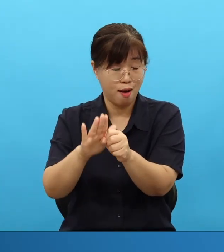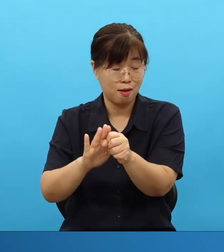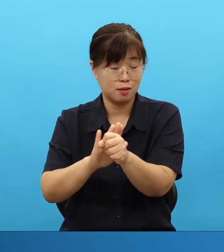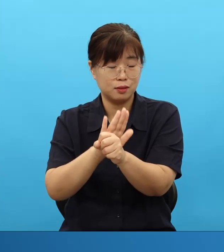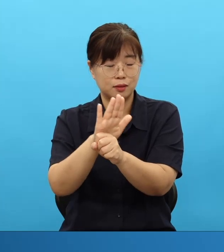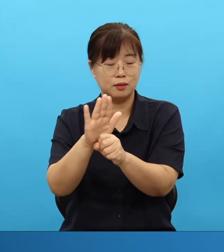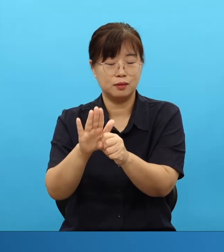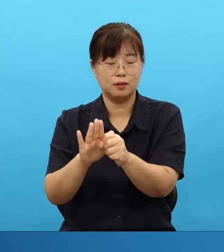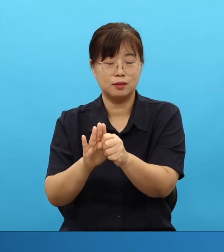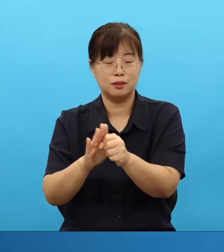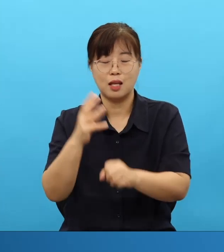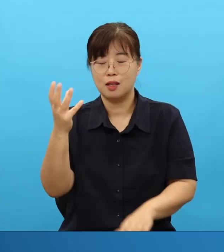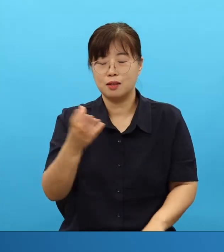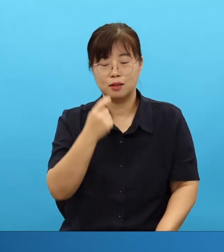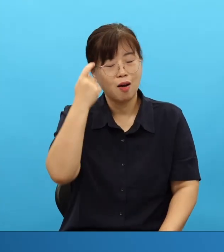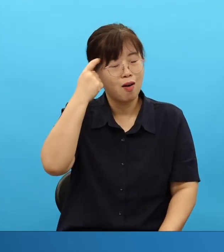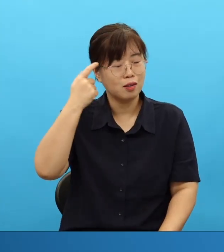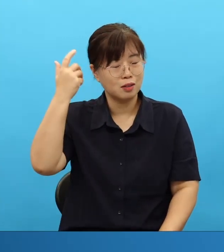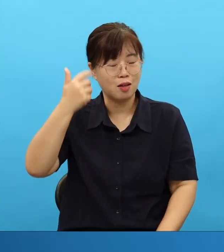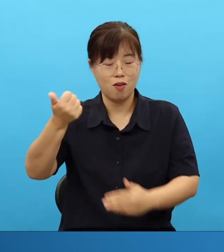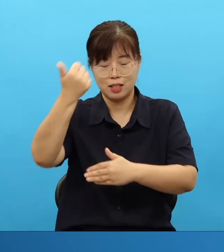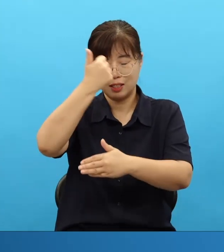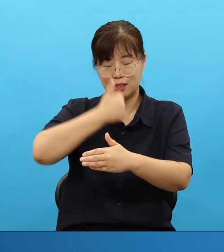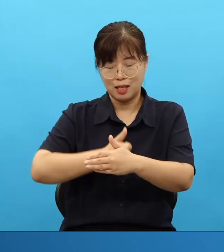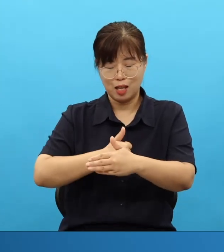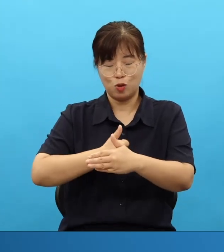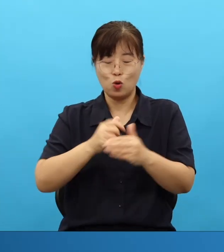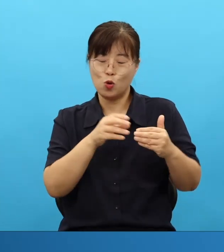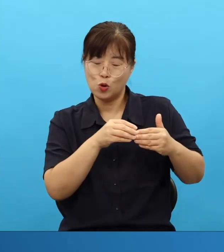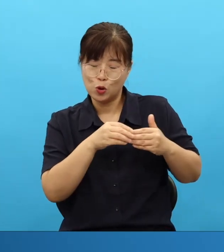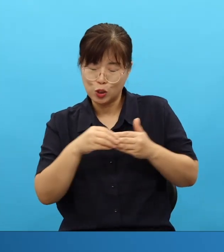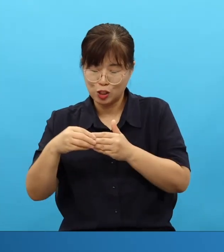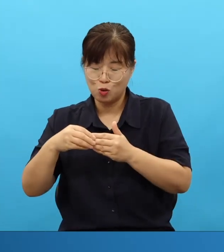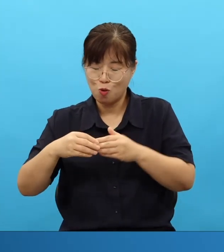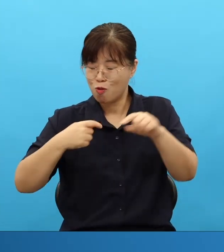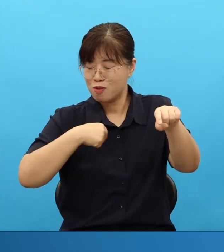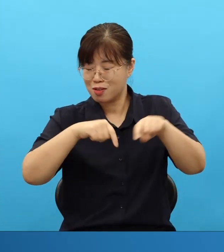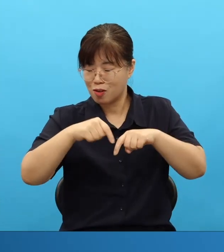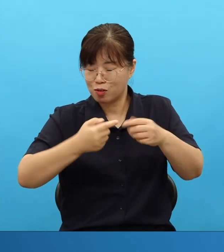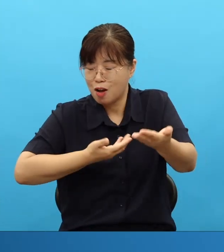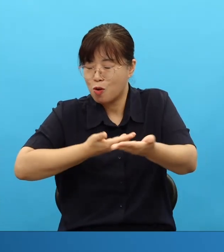사랑하심과 성령님의 내주 인도 역사 통하시는